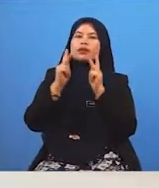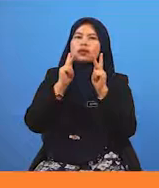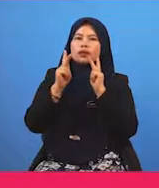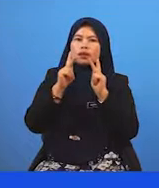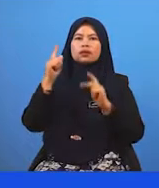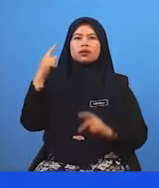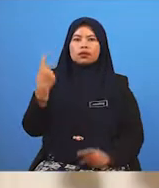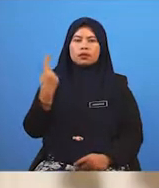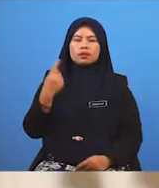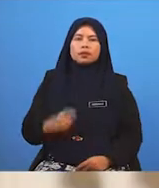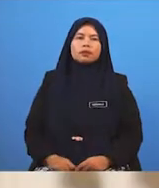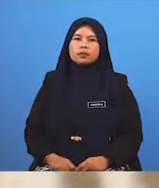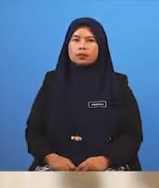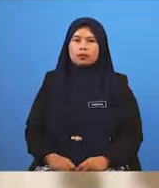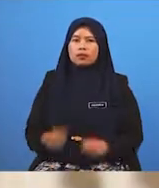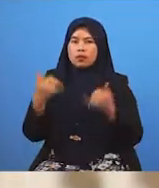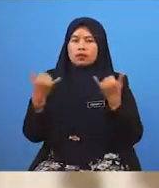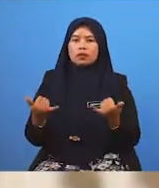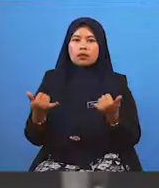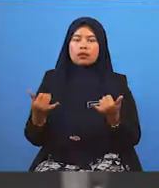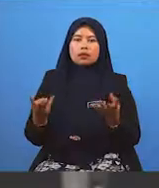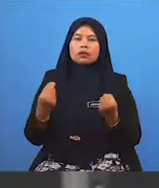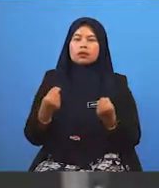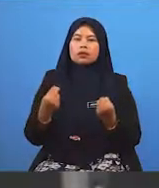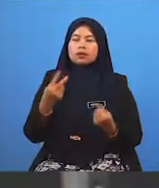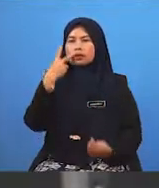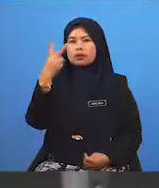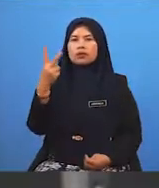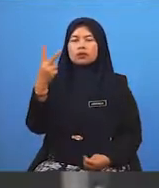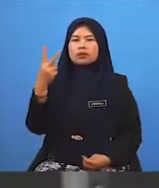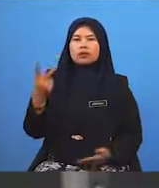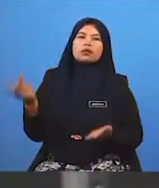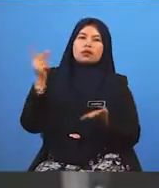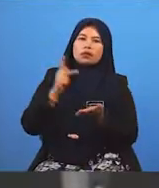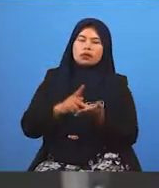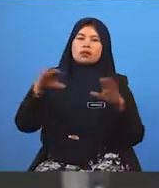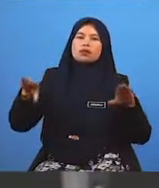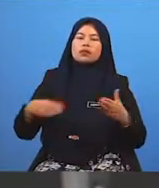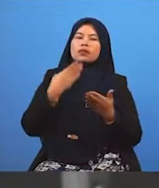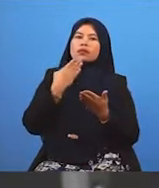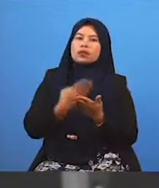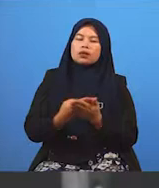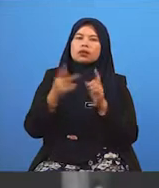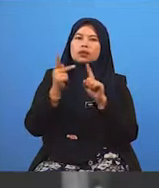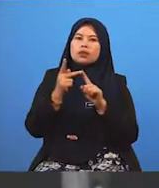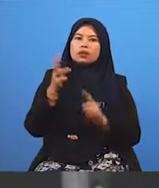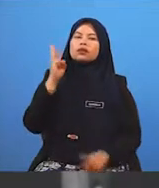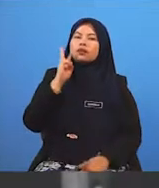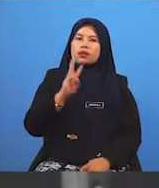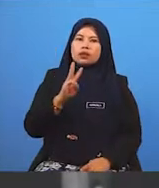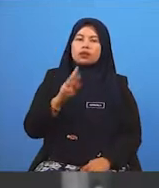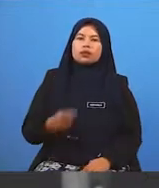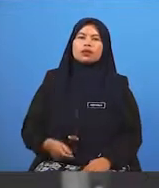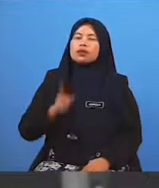ya murid-murid. Sekarang mari kita lihat apakah kesan berbuat baik pada wanita. Islam